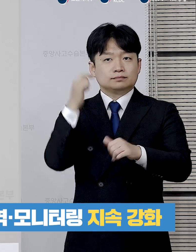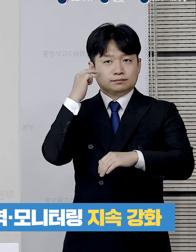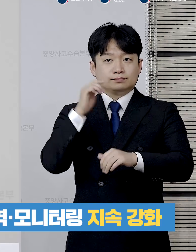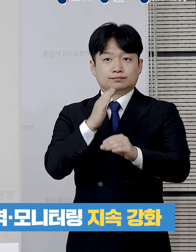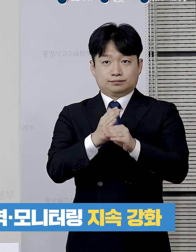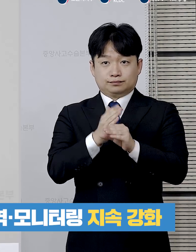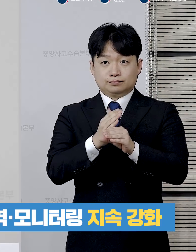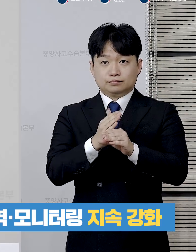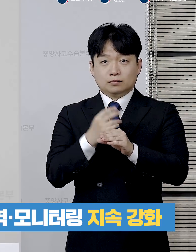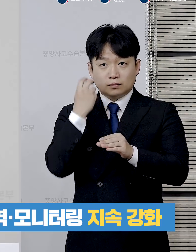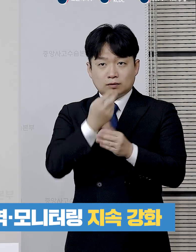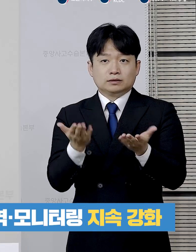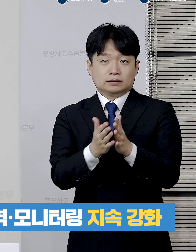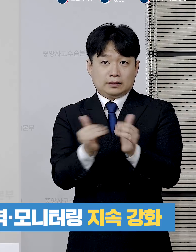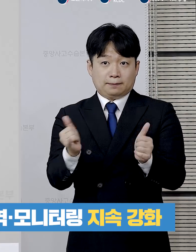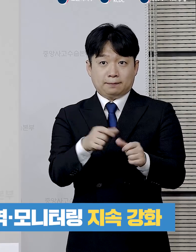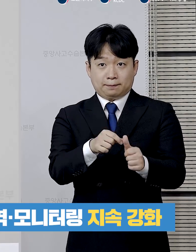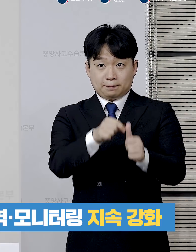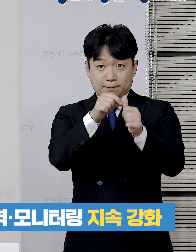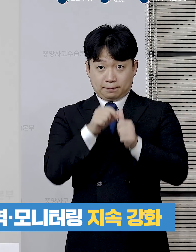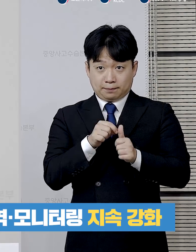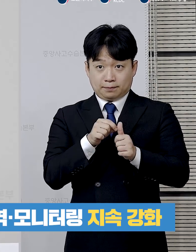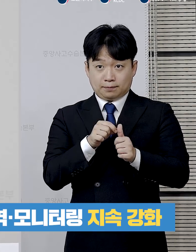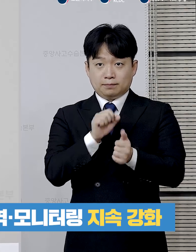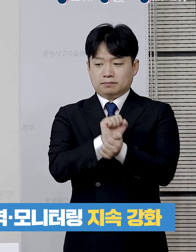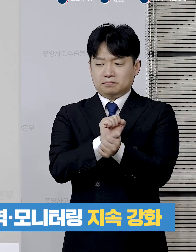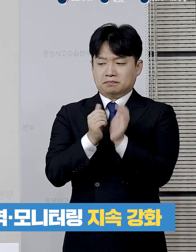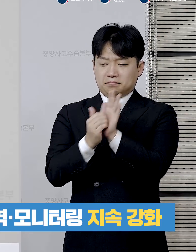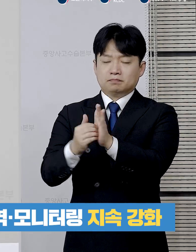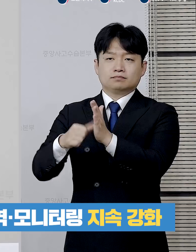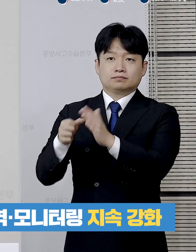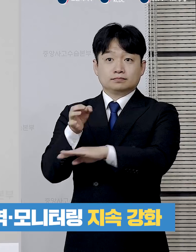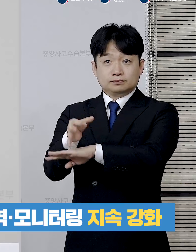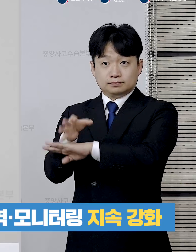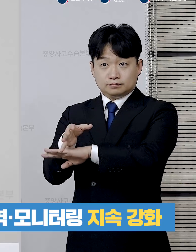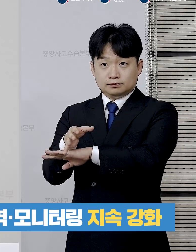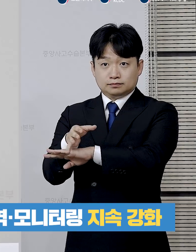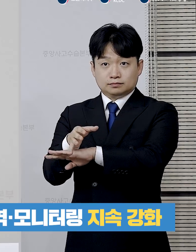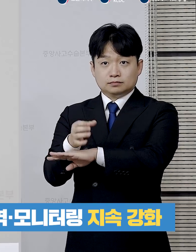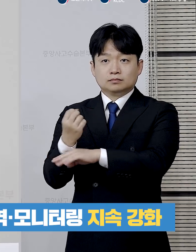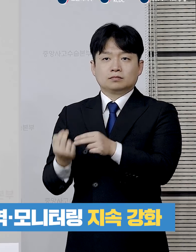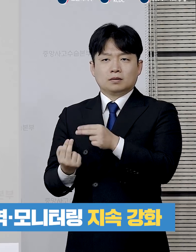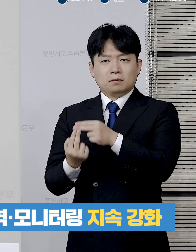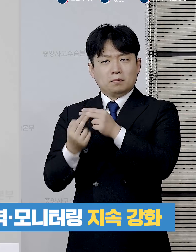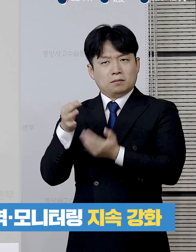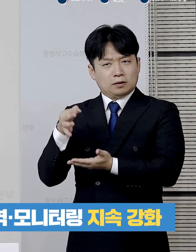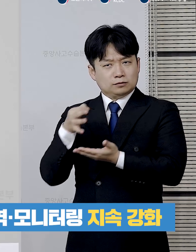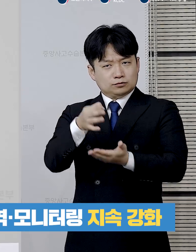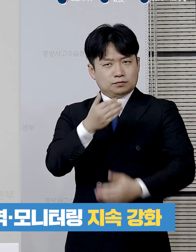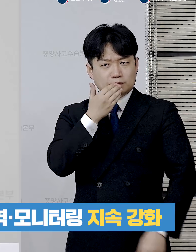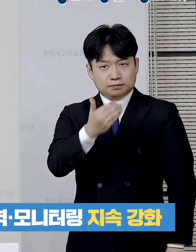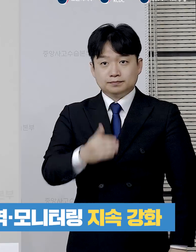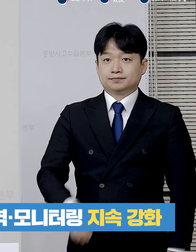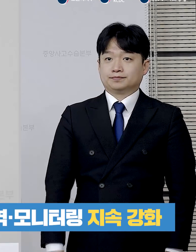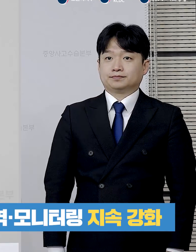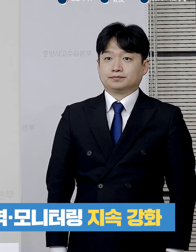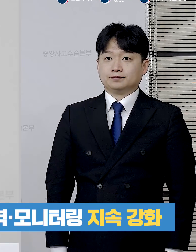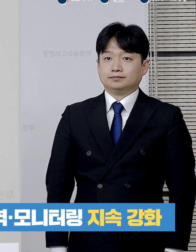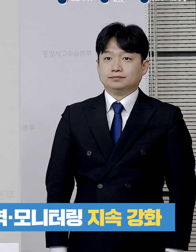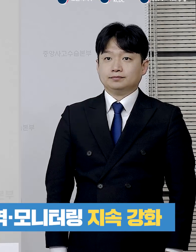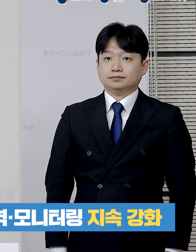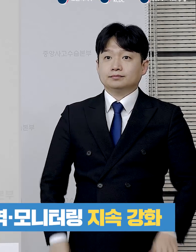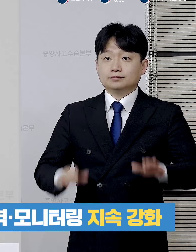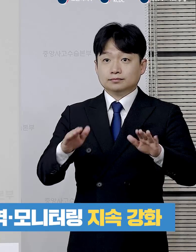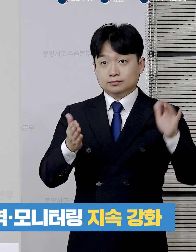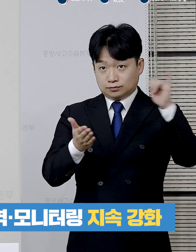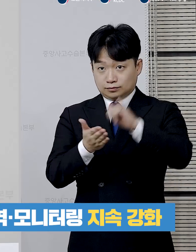지원 중이며 관리 인력 확보와 방역 물품 구입을 위한 예비비 확보 노력도 지속하고 있습니다.